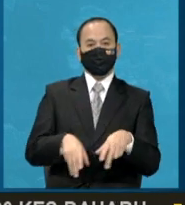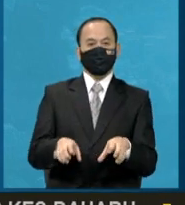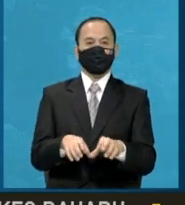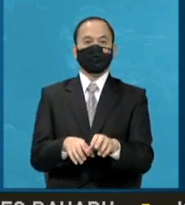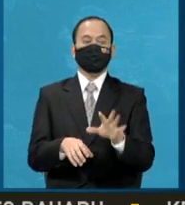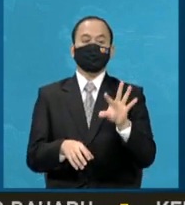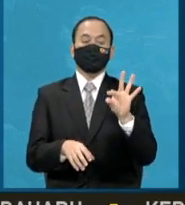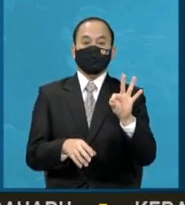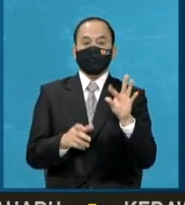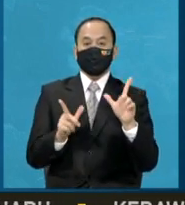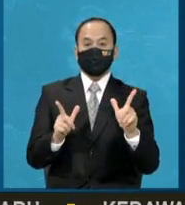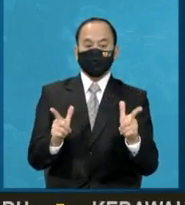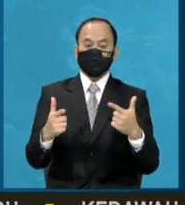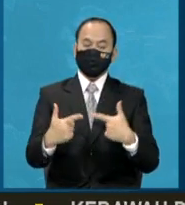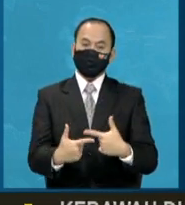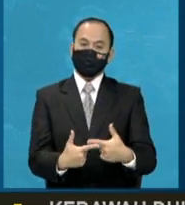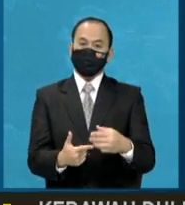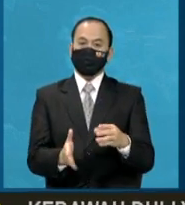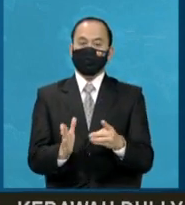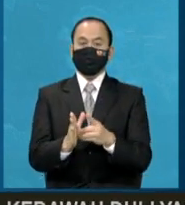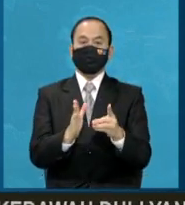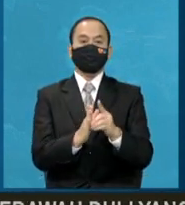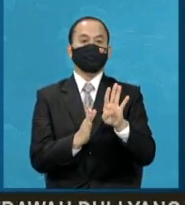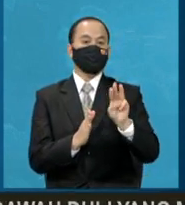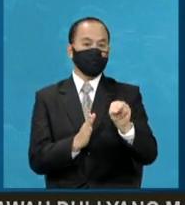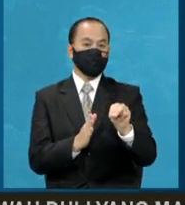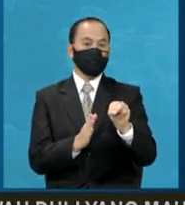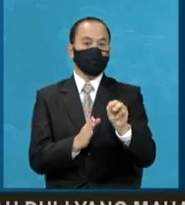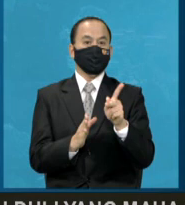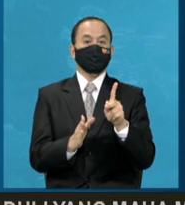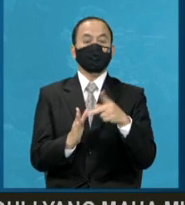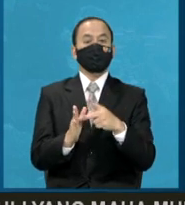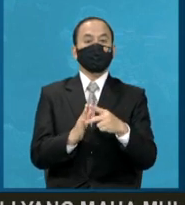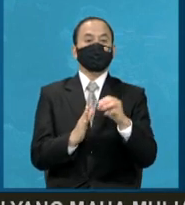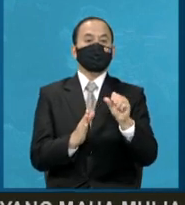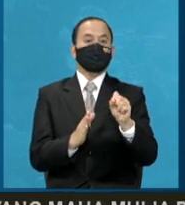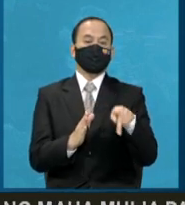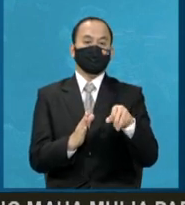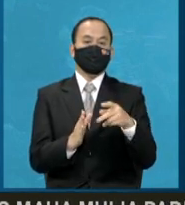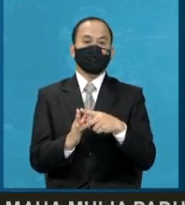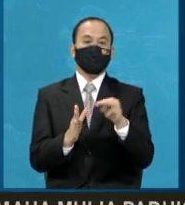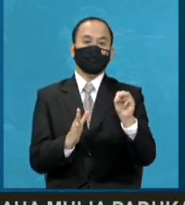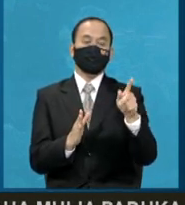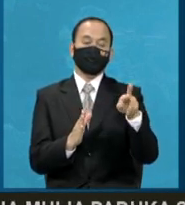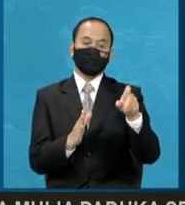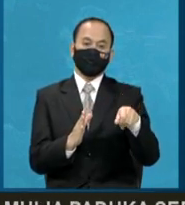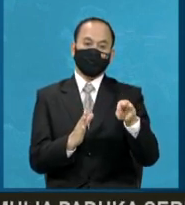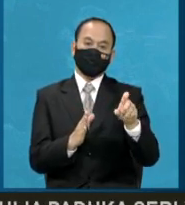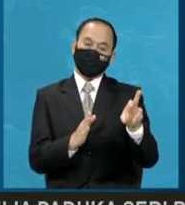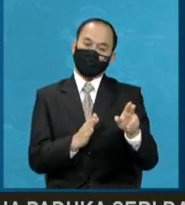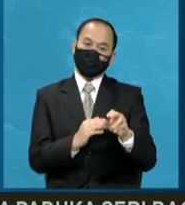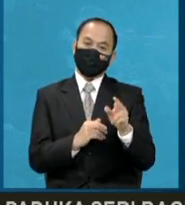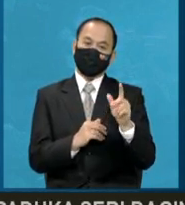9 Pondok kasih di daerah Brunei dan Muara yaitu Kampung selayon Arfian meregang Kampung